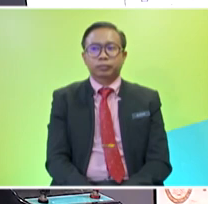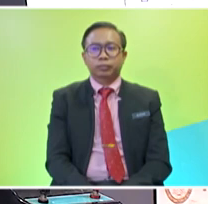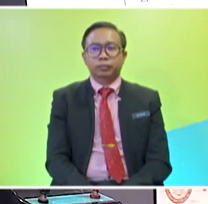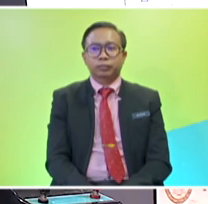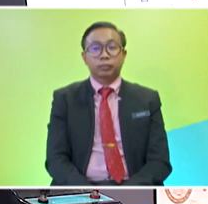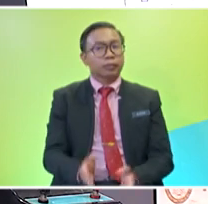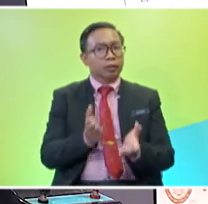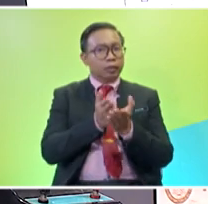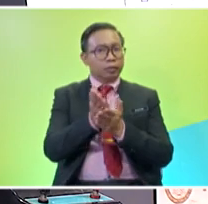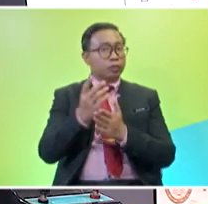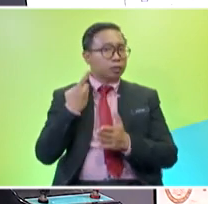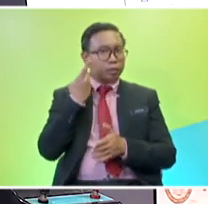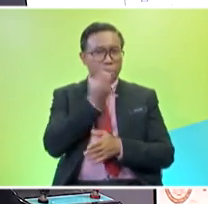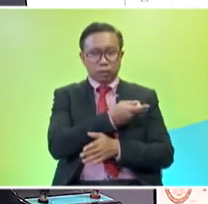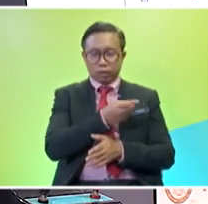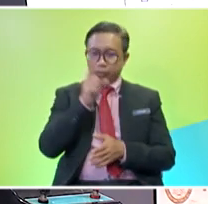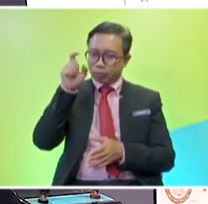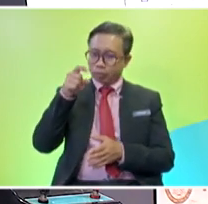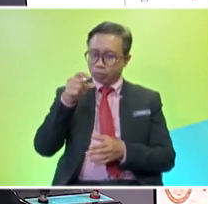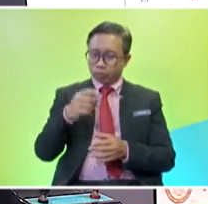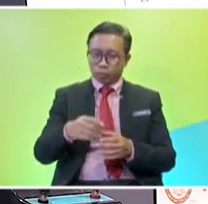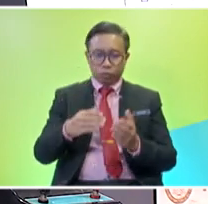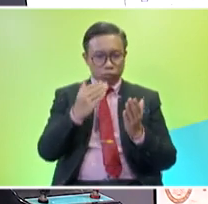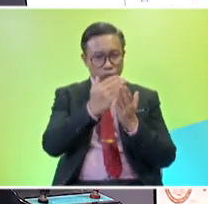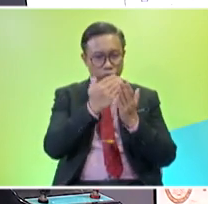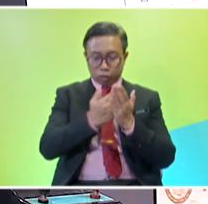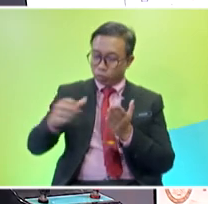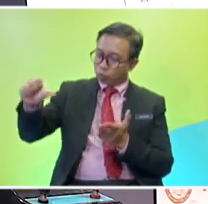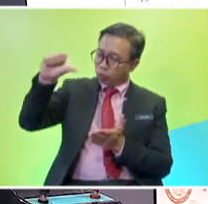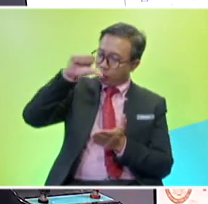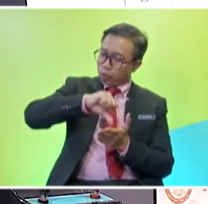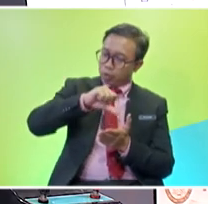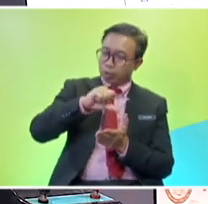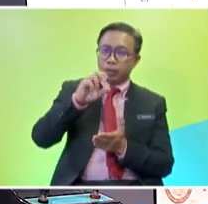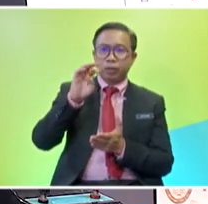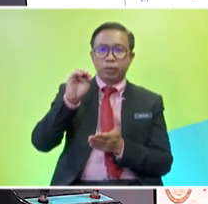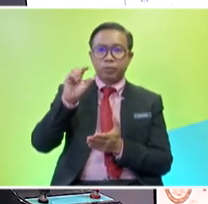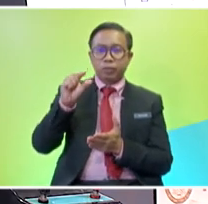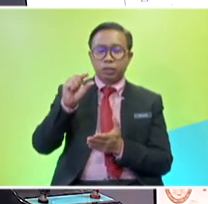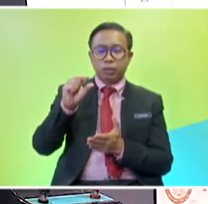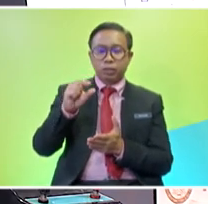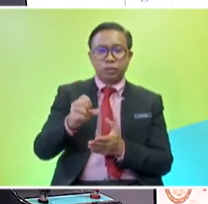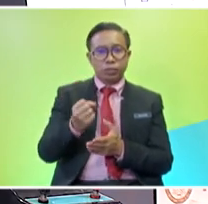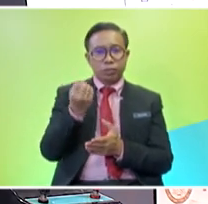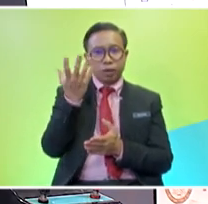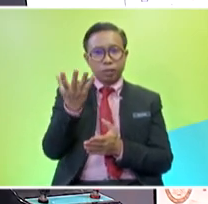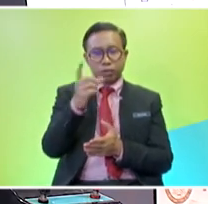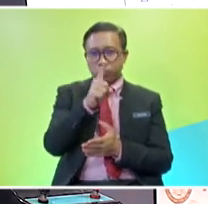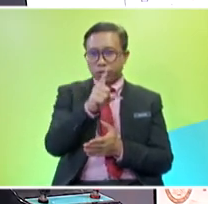seterusnya kita perlu suka tuang natrium klorida gitu tadi sebanyak